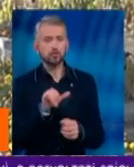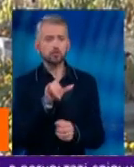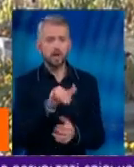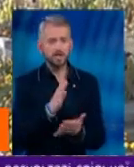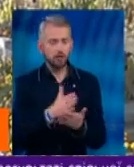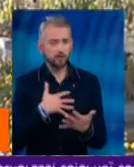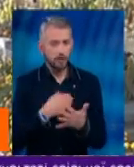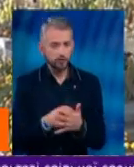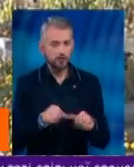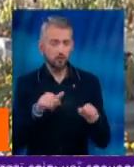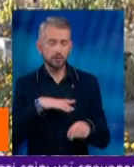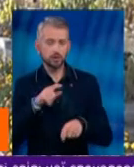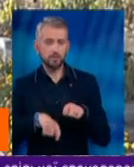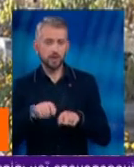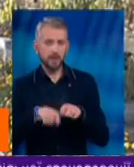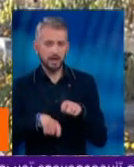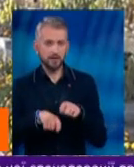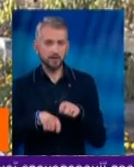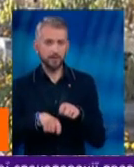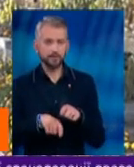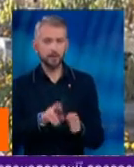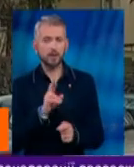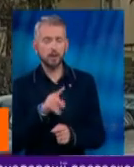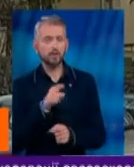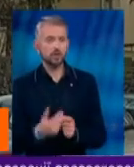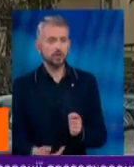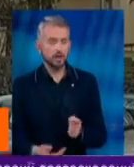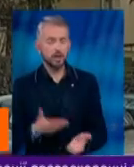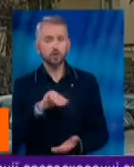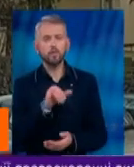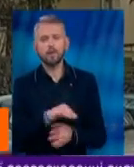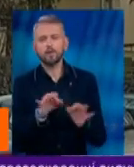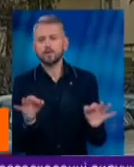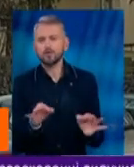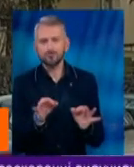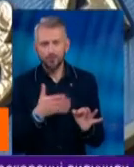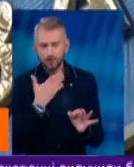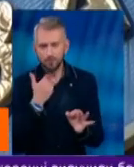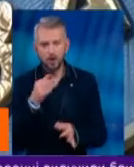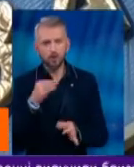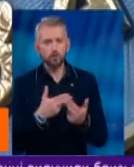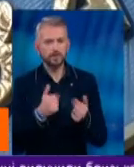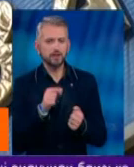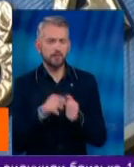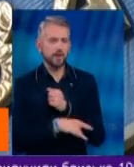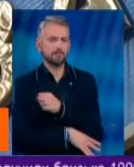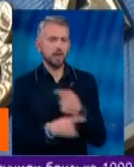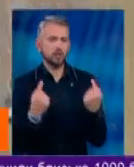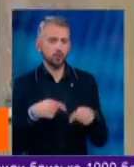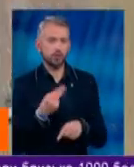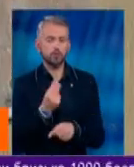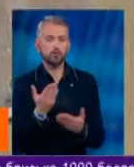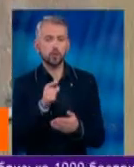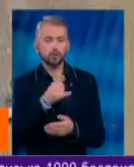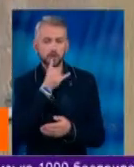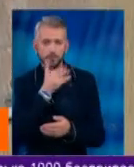власності, можуть бути перевірятися, як ви живете. Якщо у вас нічого того немає, суд визнає вас банкрутом. Суму, яку ви не